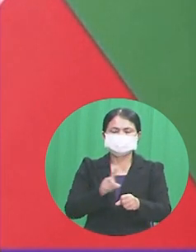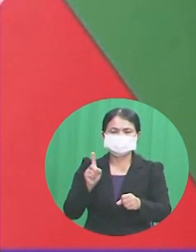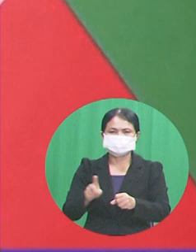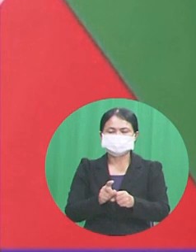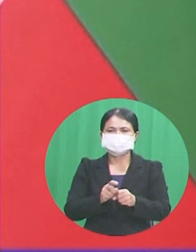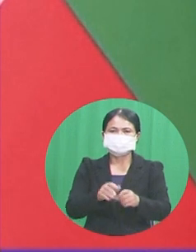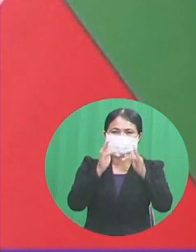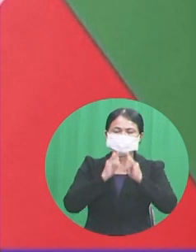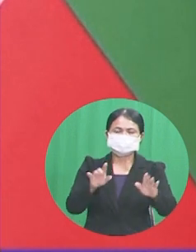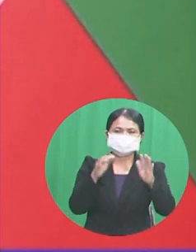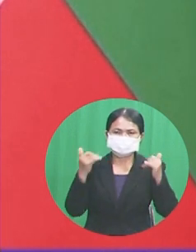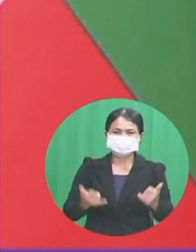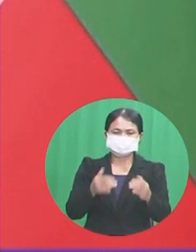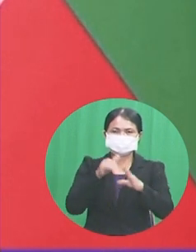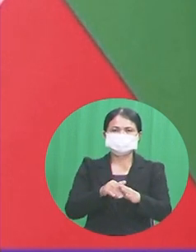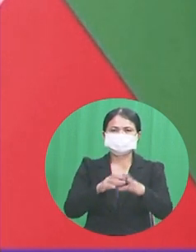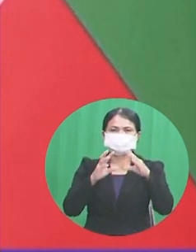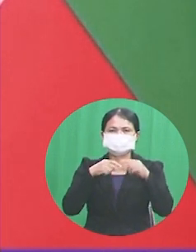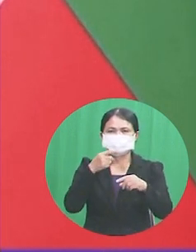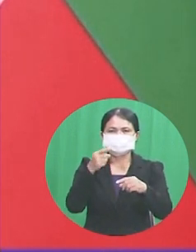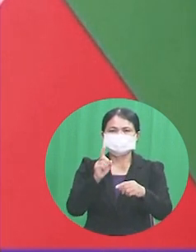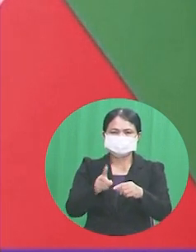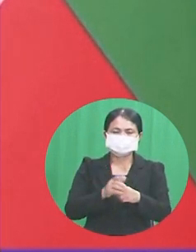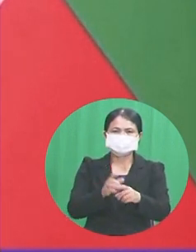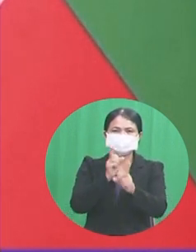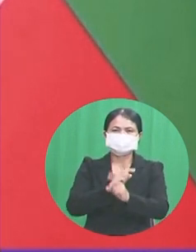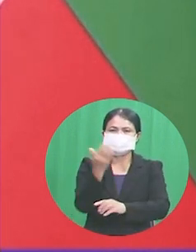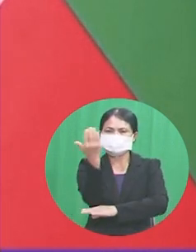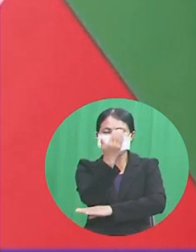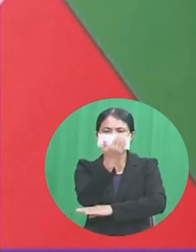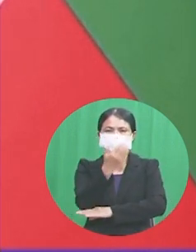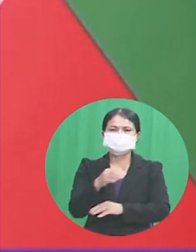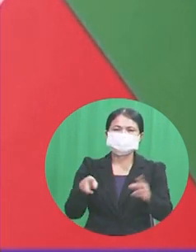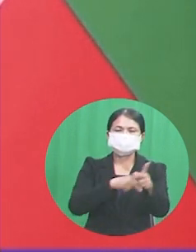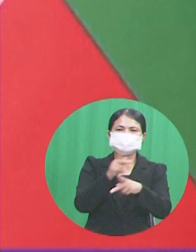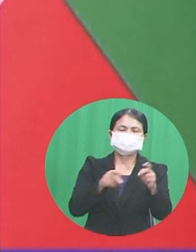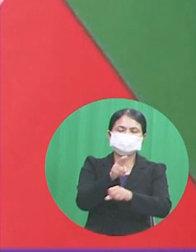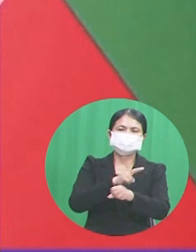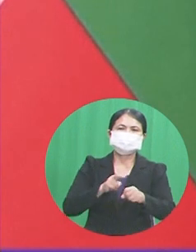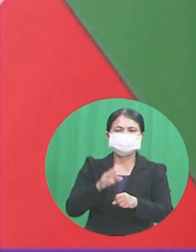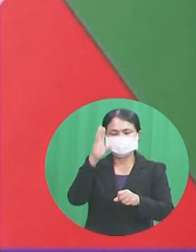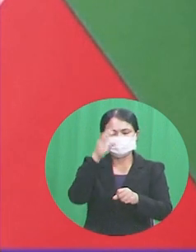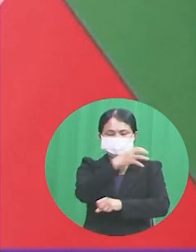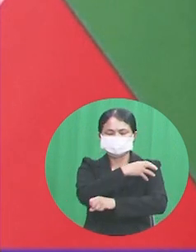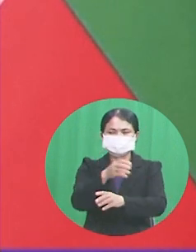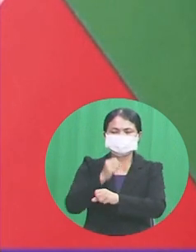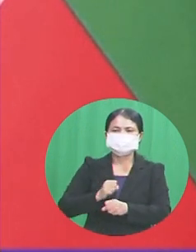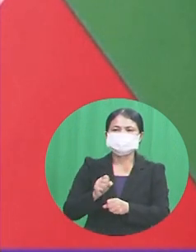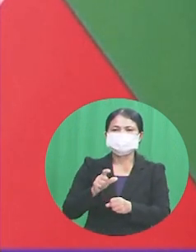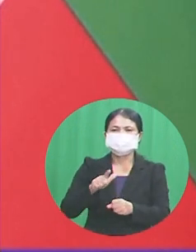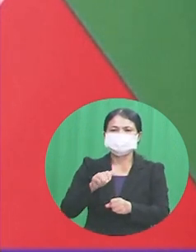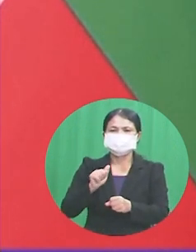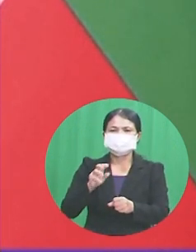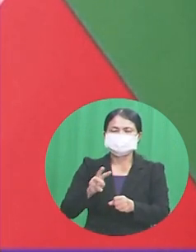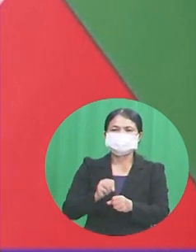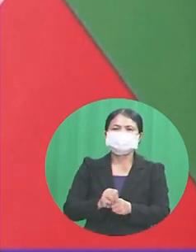បានប្រកាសបែបនេះនៅក្នុងសន្ទរកថាមួយតាមទូរទស្សន៍ទៅកាន់ប្រជាជាតិ លោកឧត្តមសេនីយ៍មីនអង្គឡាញបានអះ